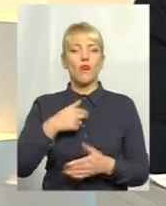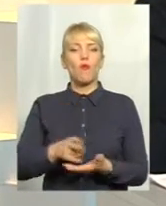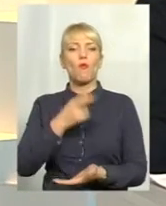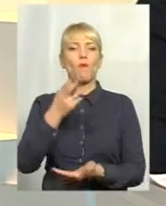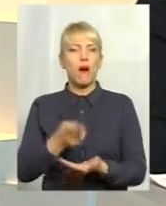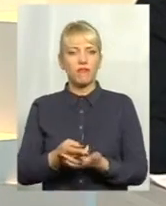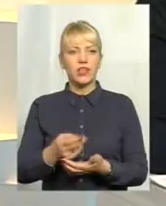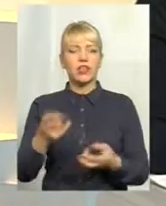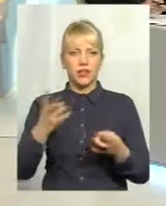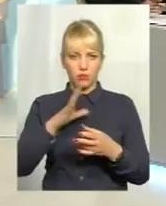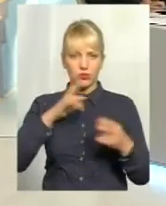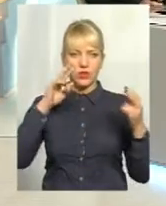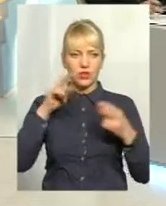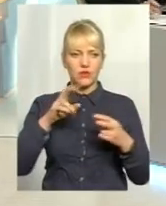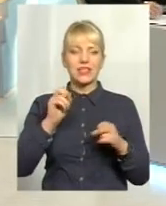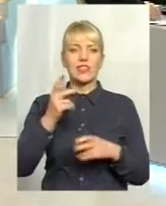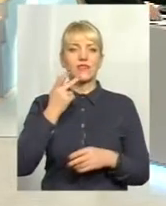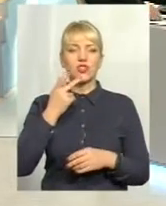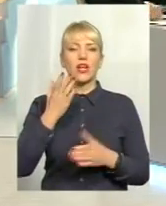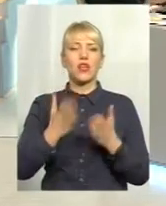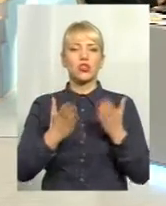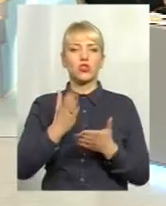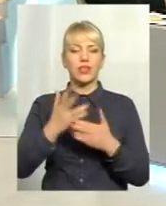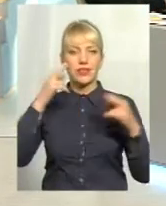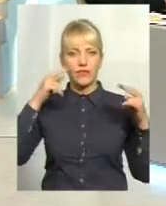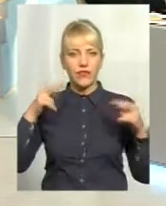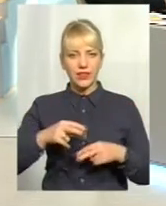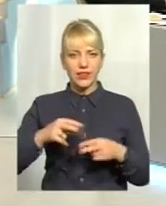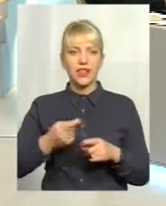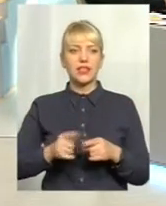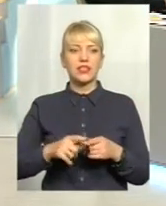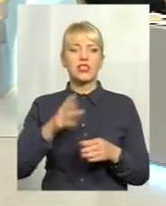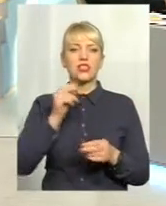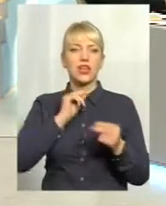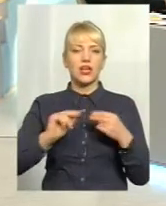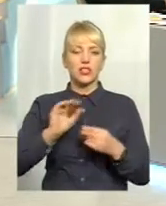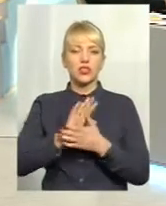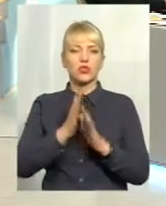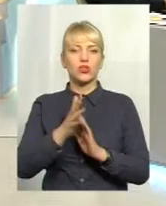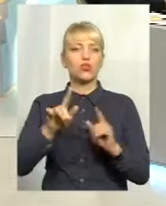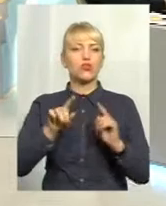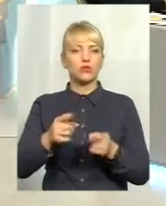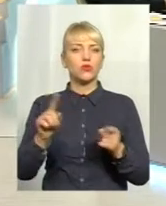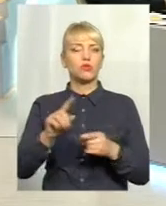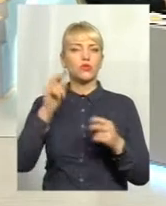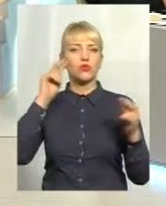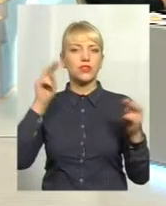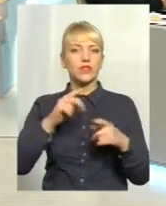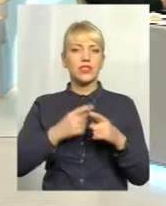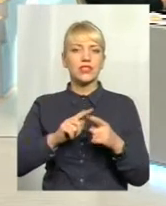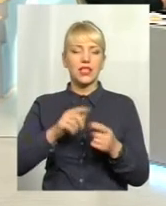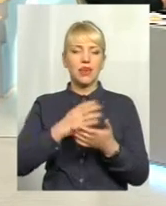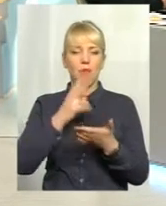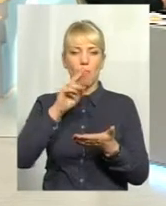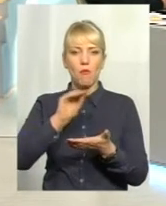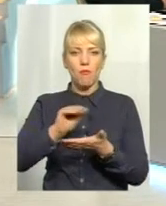Тобто мають бути свідки взагалі? Ну, зазвичай, якщо є свідки, це ще краща ситуація. Чому? Тому що свідки – це є покази